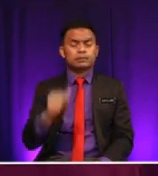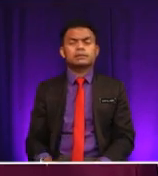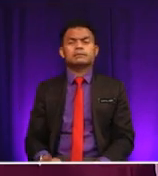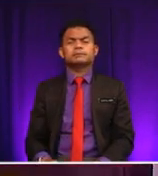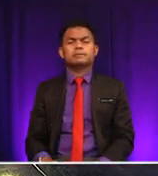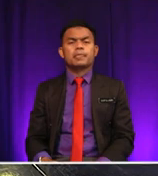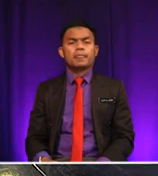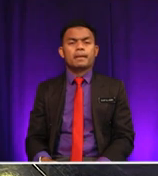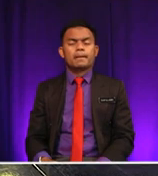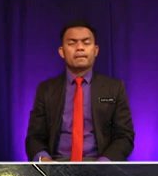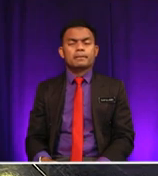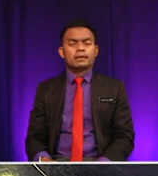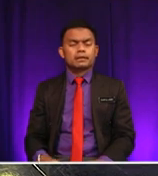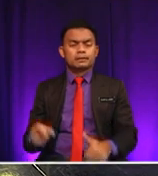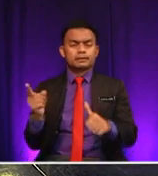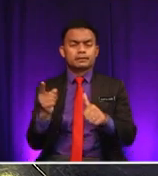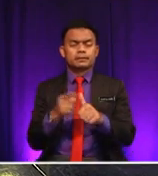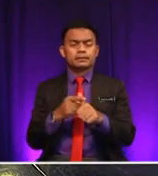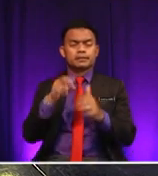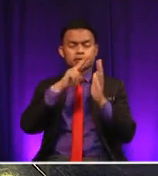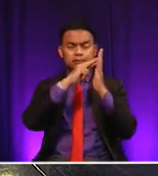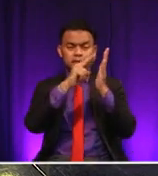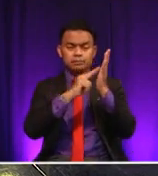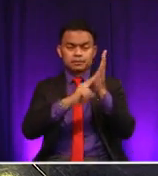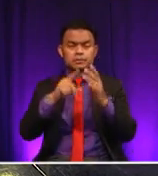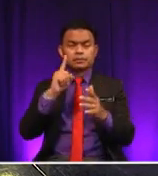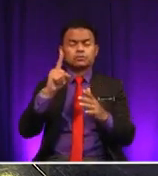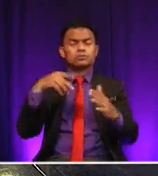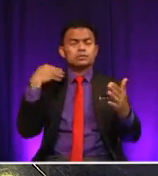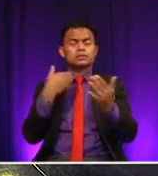sehingga pada rangka yang ke-10 oke